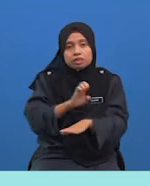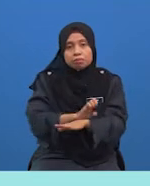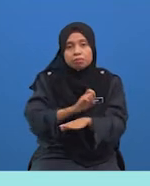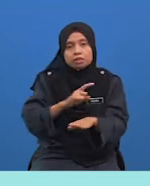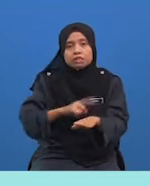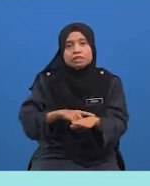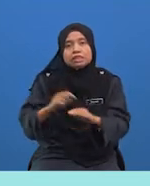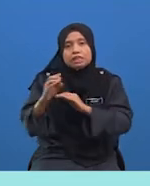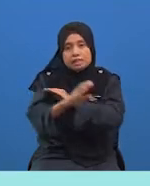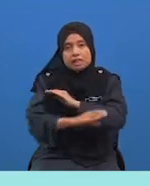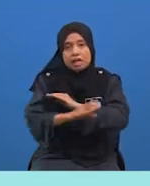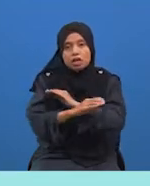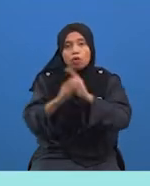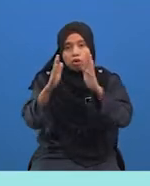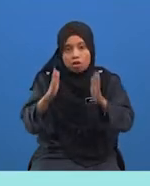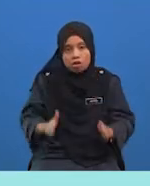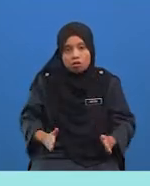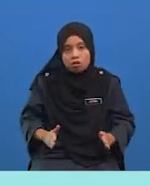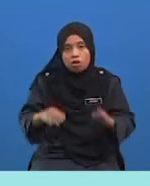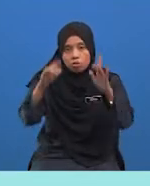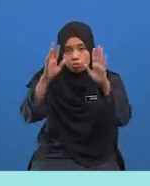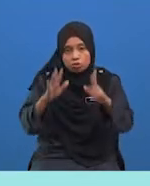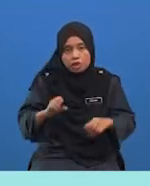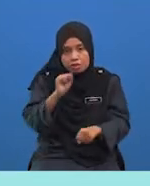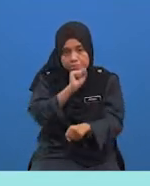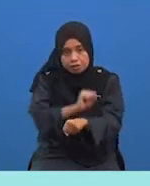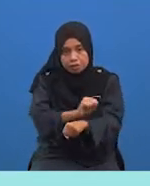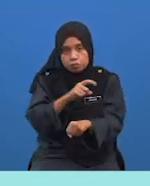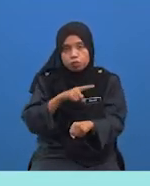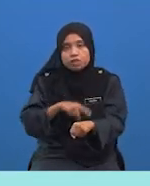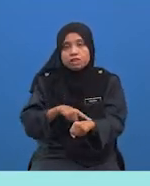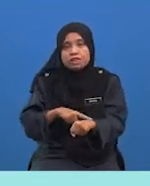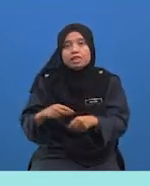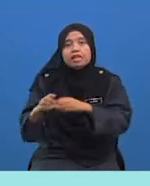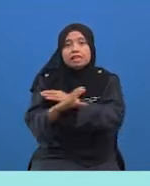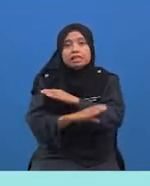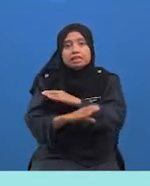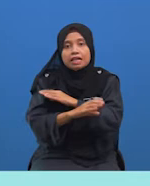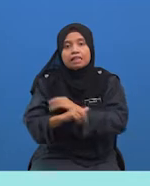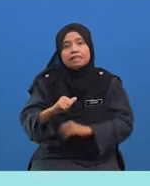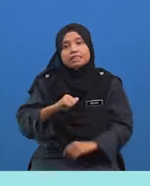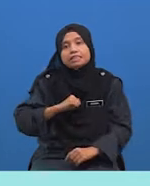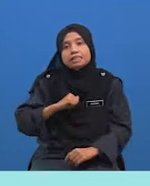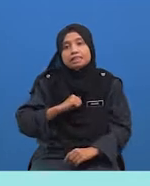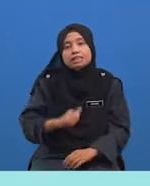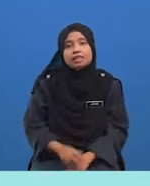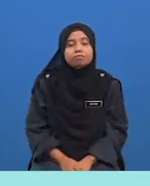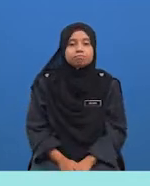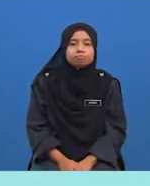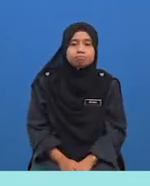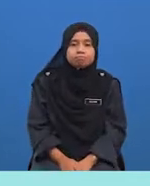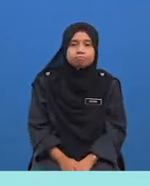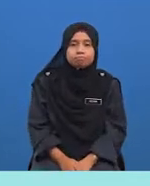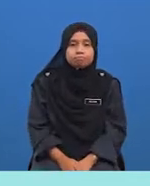Kita selalu guna peribahasa ini kan? Hujan emas di negara orang. Hujan batu